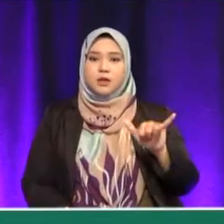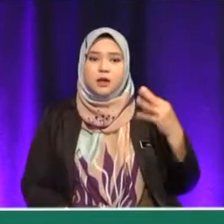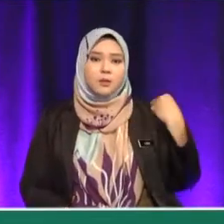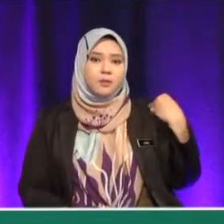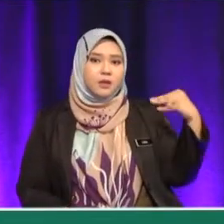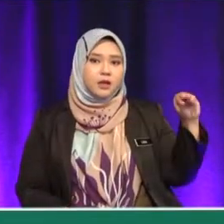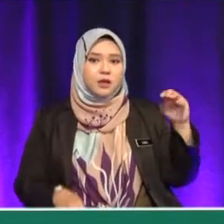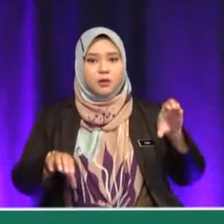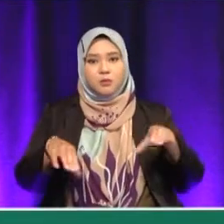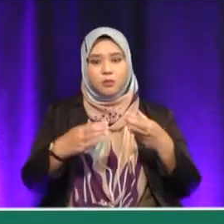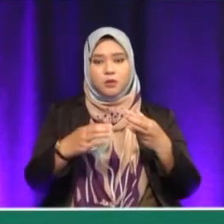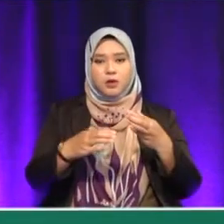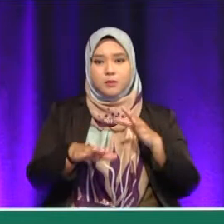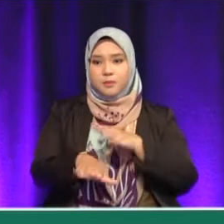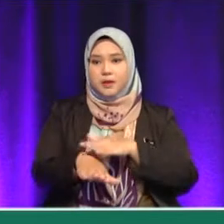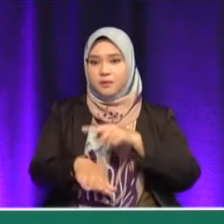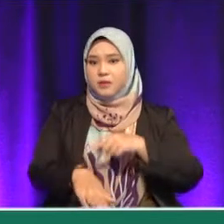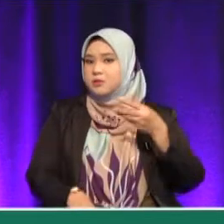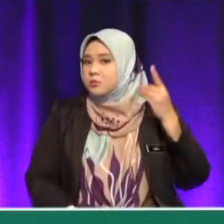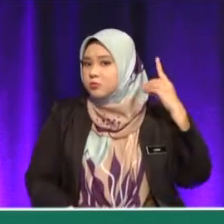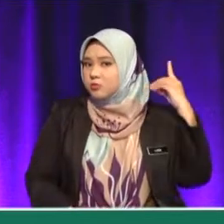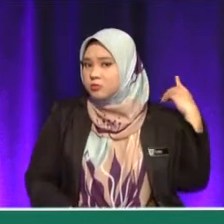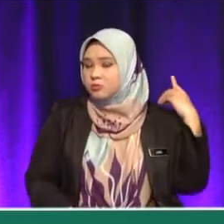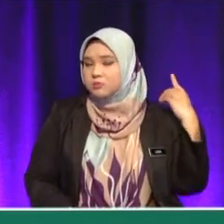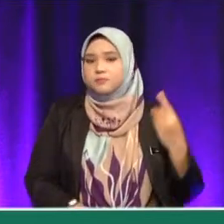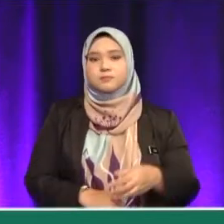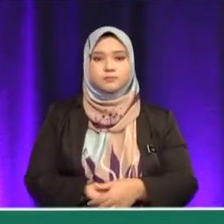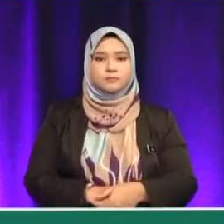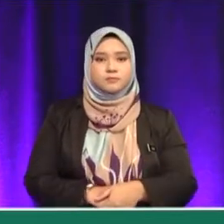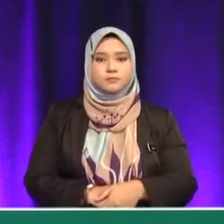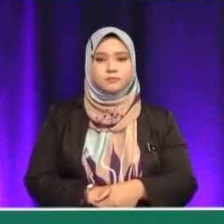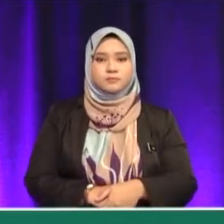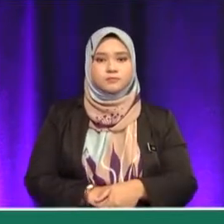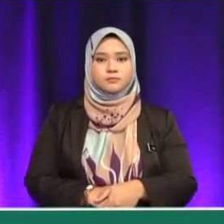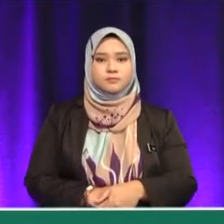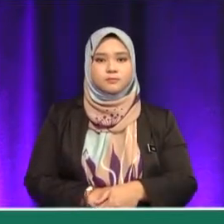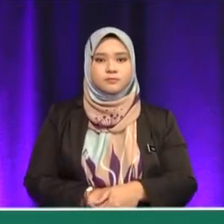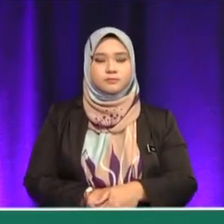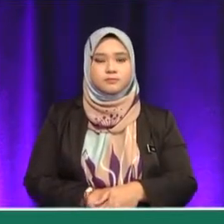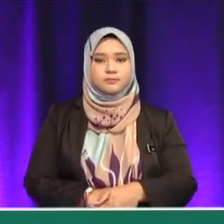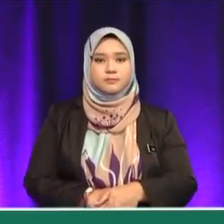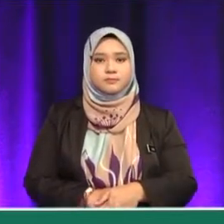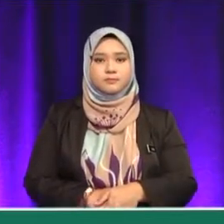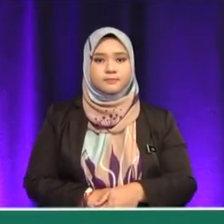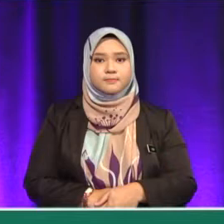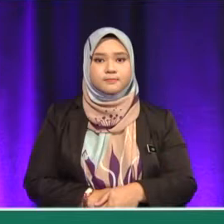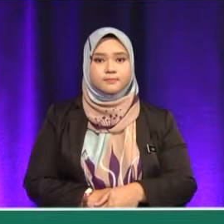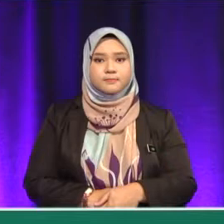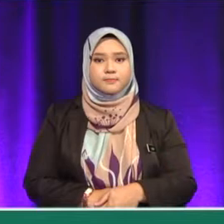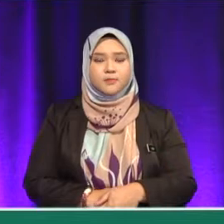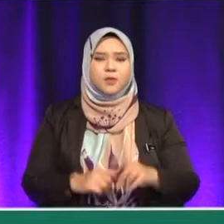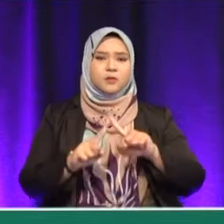zaman prasejarah dahulu Jadi sebenarnya di sinilah menunjukkan kebudayaan masyarakat pada zaman